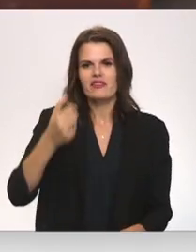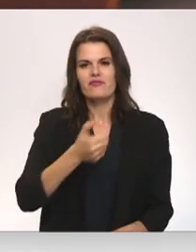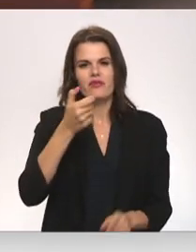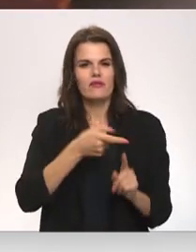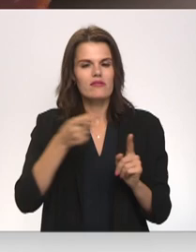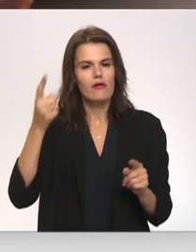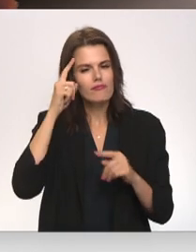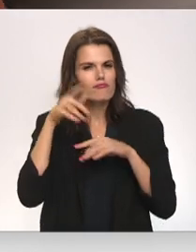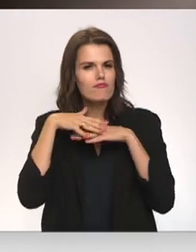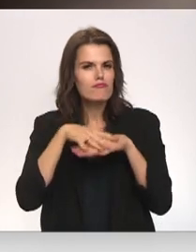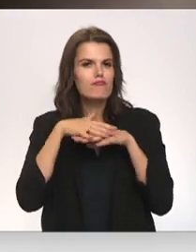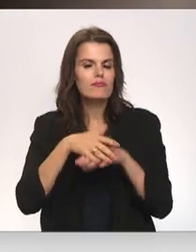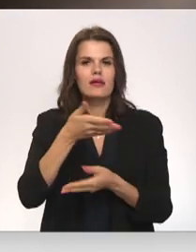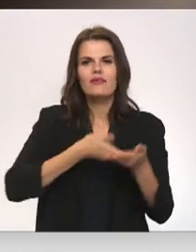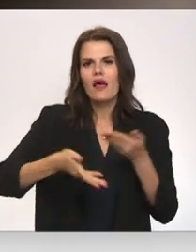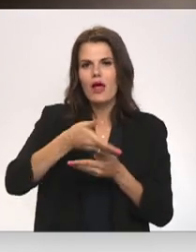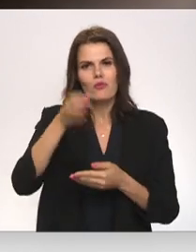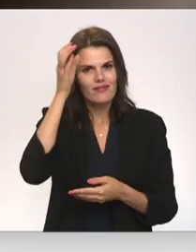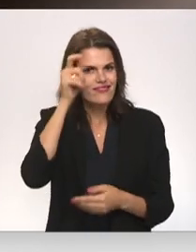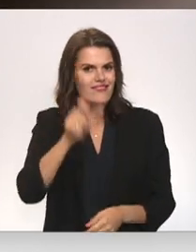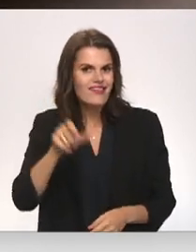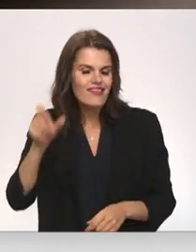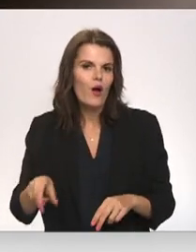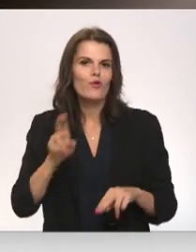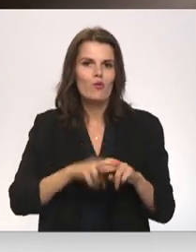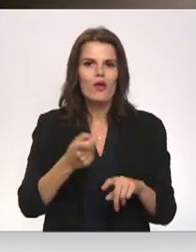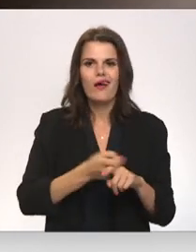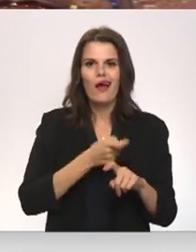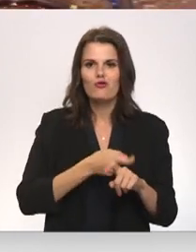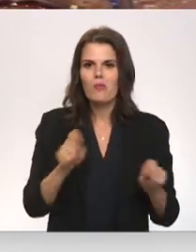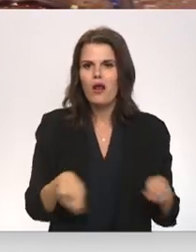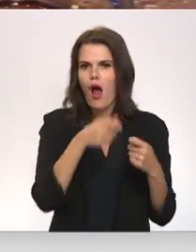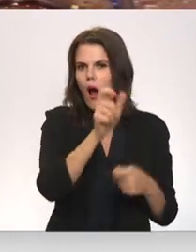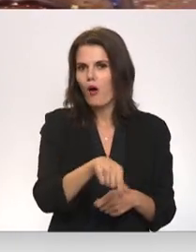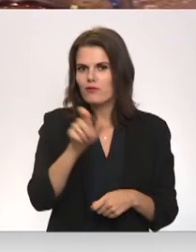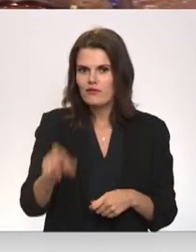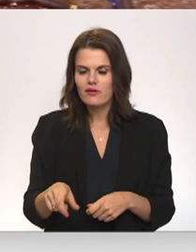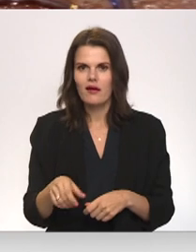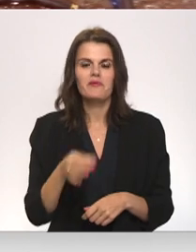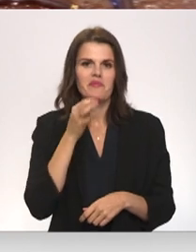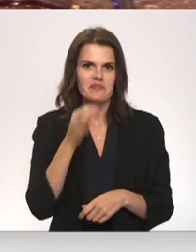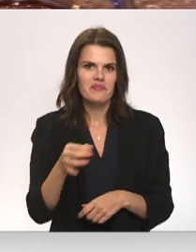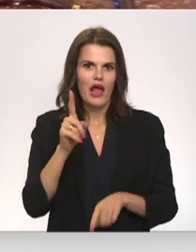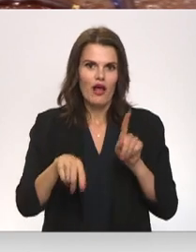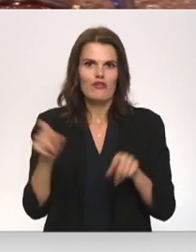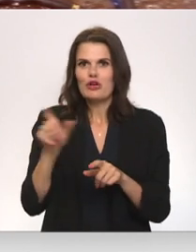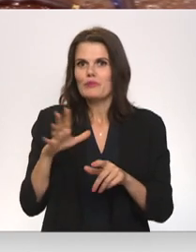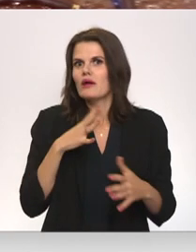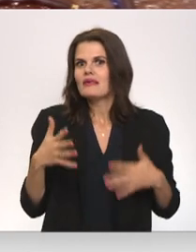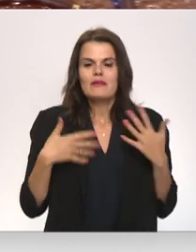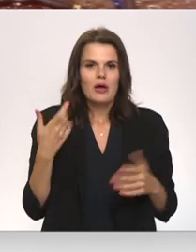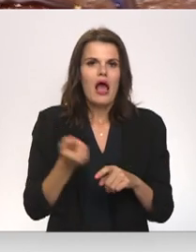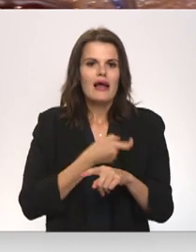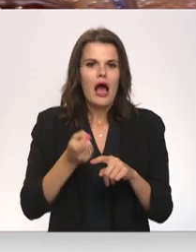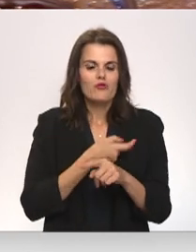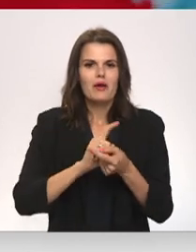ceļš, sadarbojoties gan ar zinātniekiem, gan ar kartupeļa audzētāju. Brīžiem tiešām izmisums. Kartupelim, starp citu,